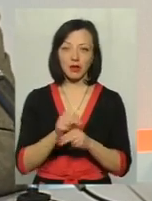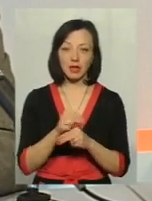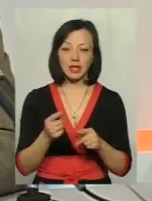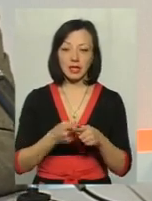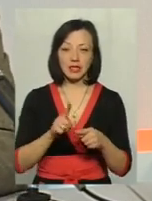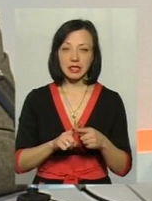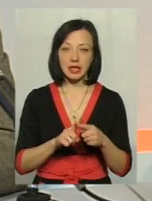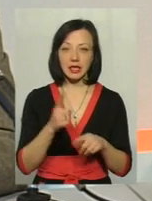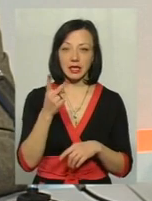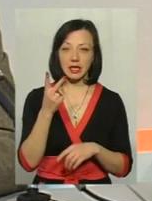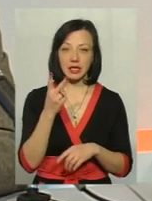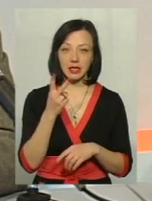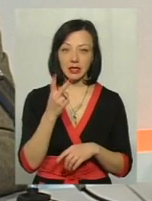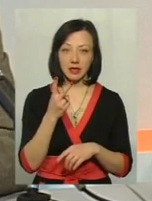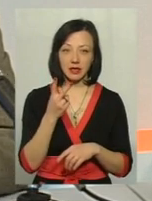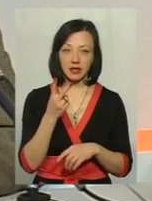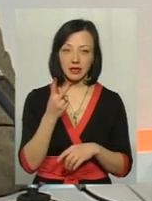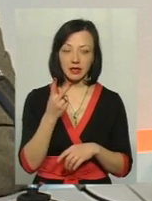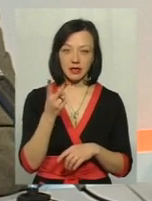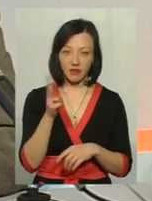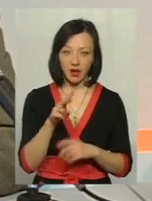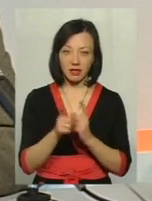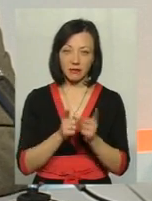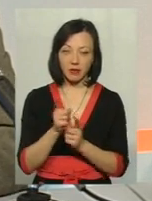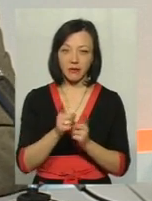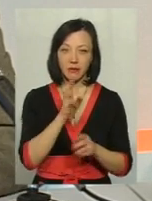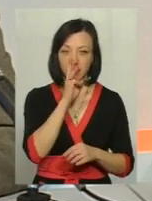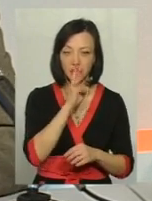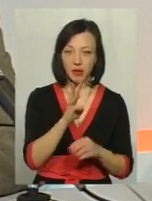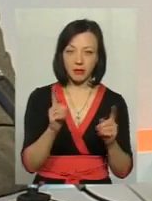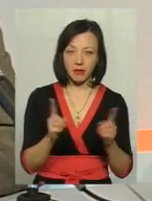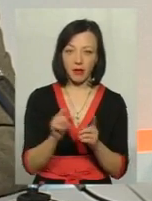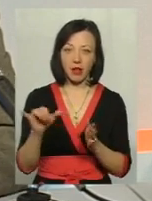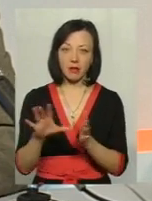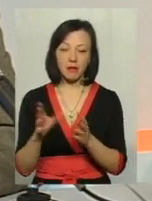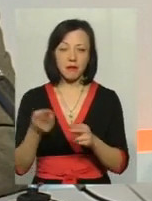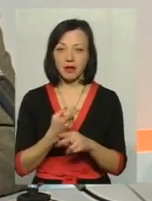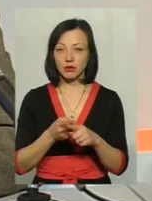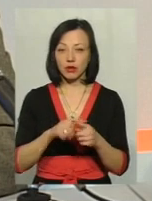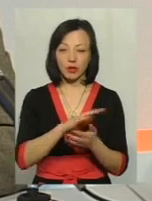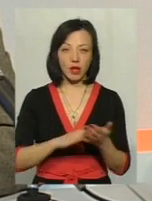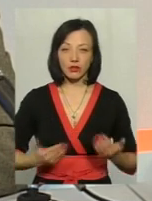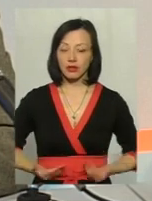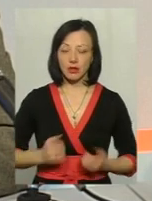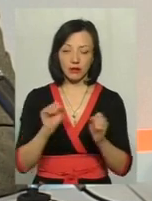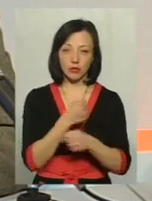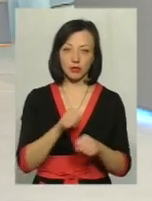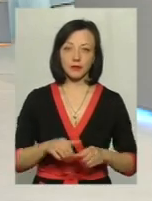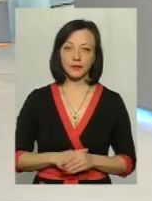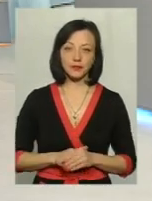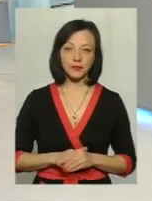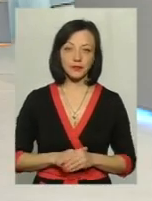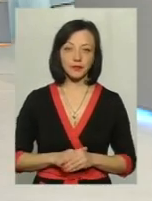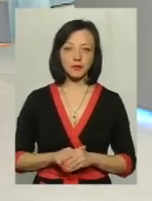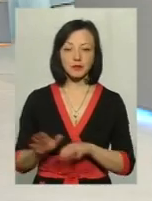дві змінні на мінімальну зарплату, електроенергію, без яких далі життя просто неможливе. Скажіть,